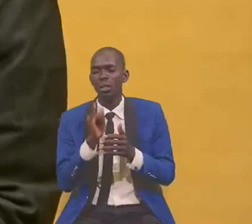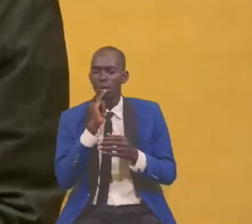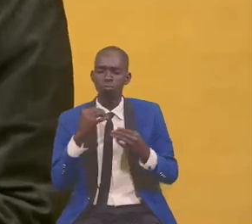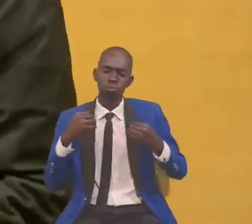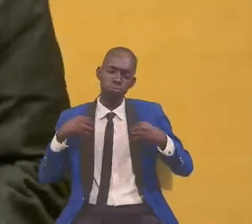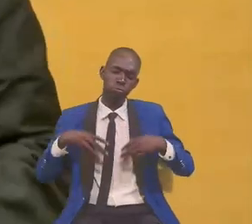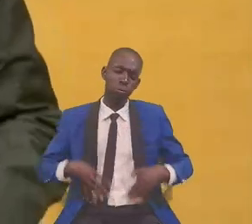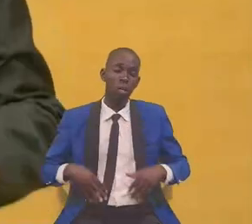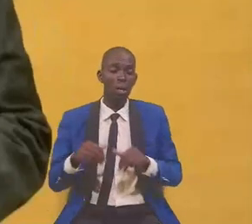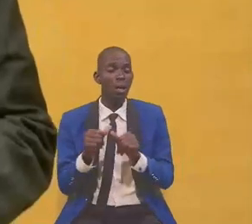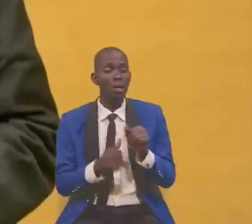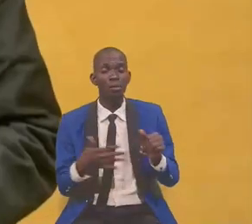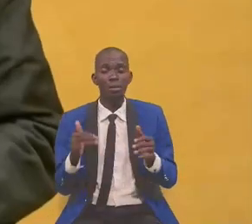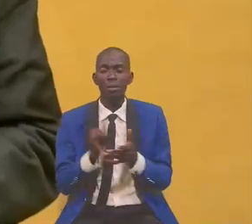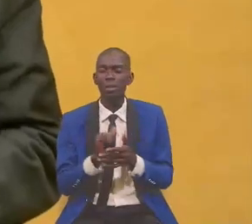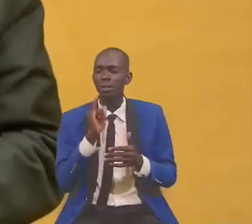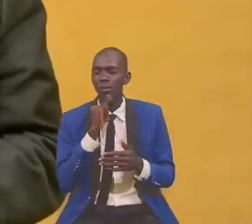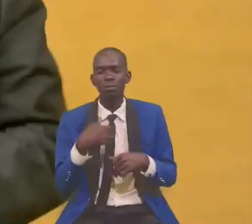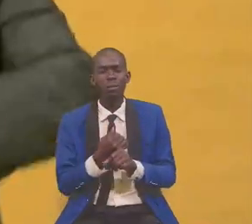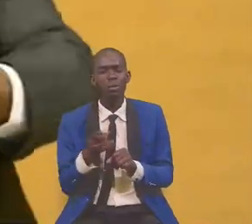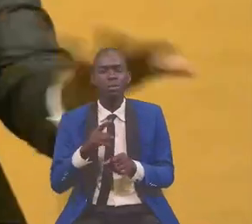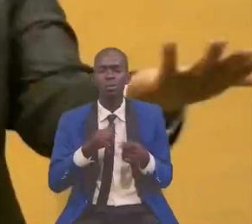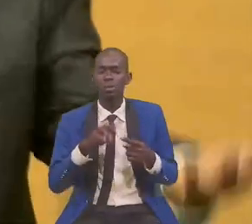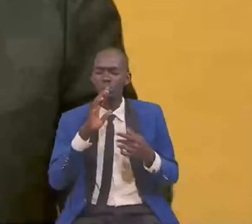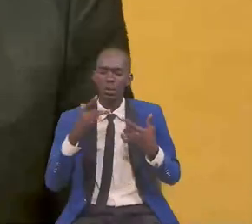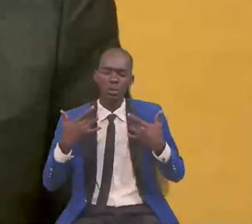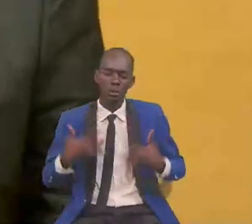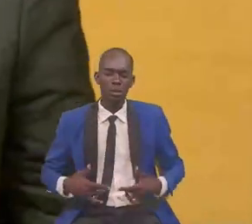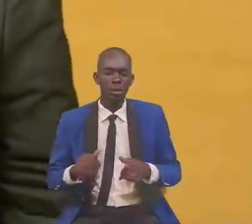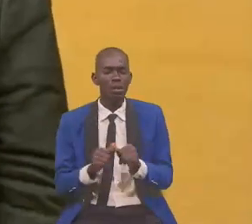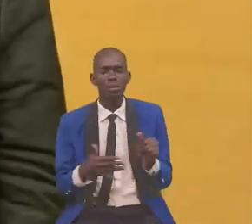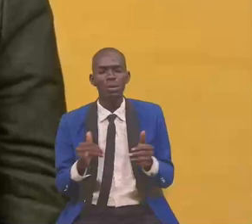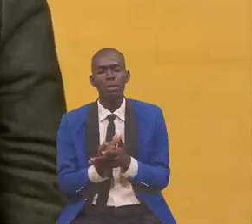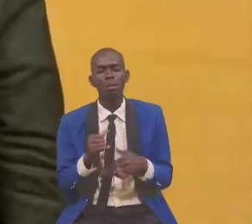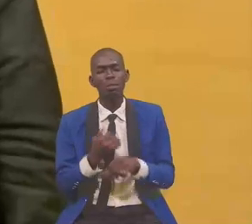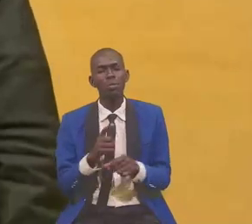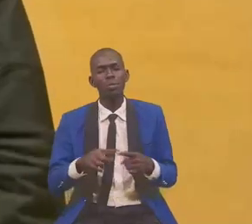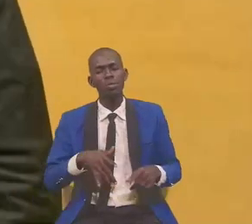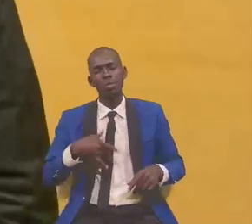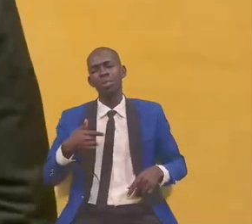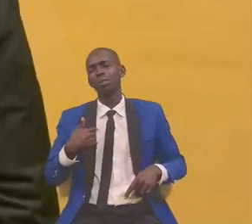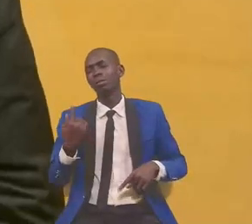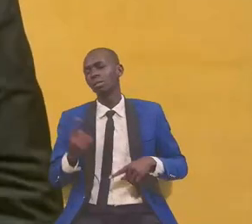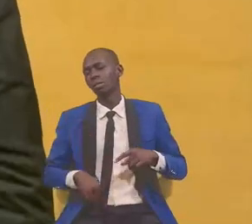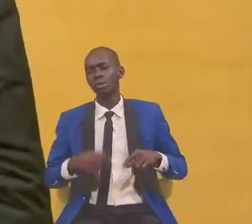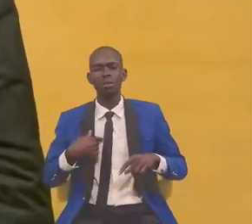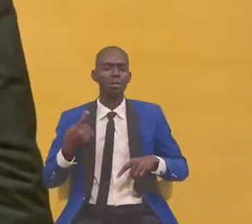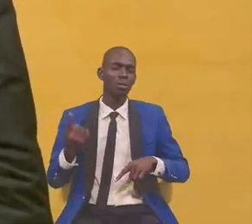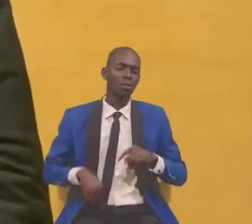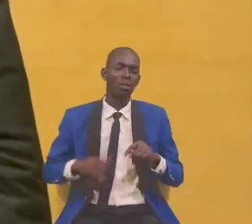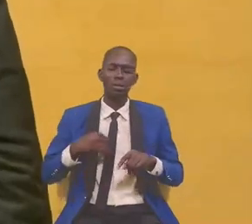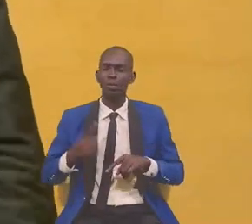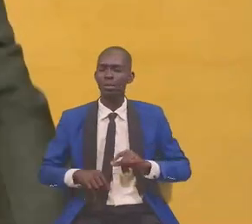ce qui donne du stress, tout ce qui nous amène, je n'arrive pas, je ne peux pas, je ne peux pas